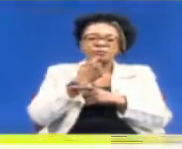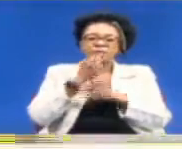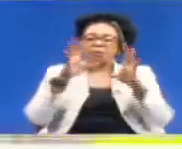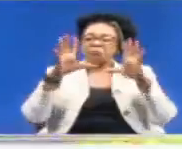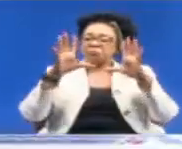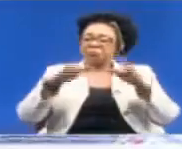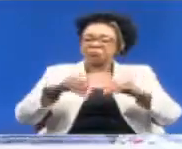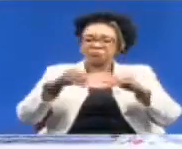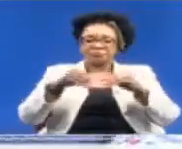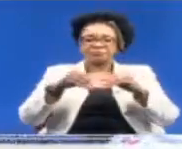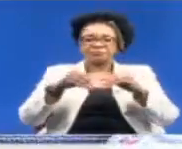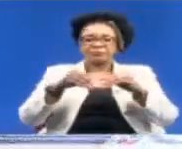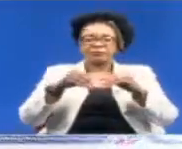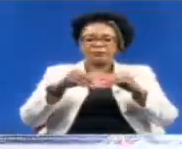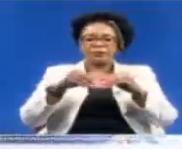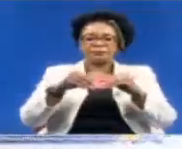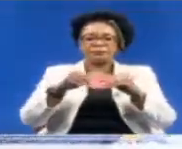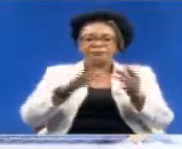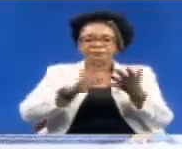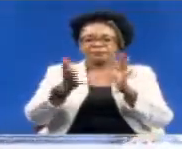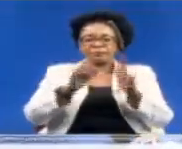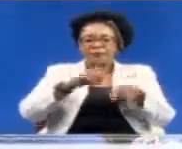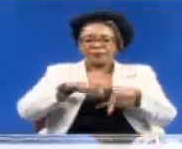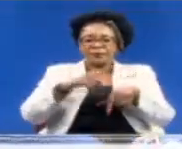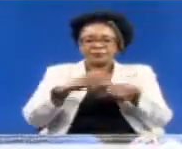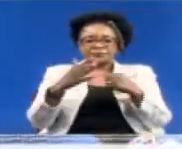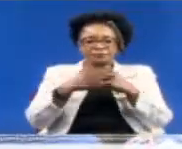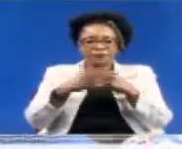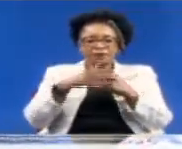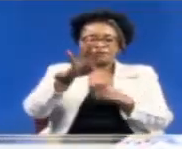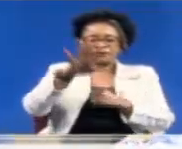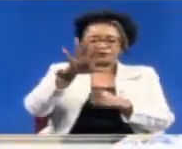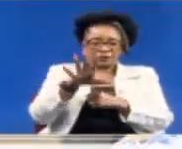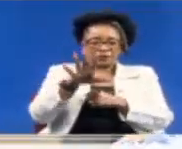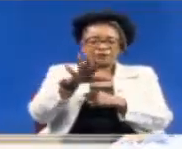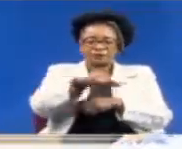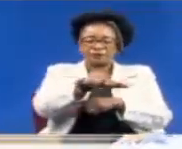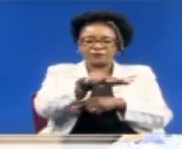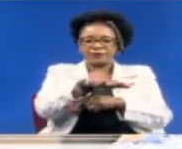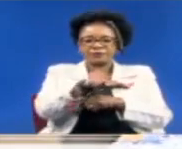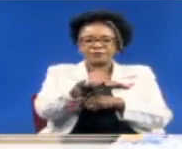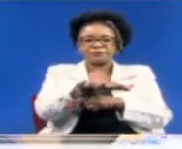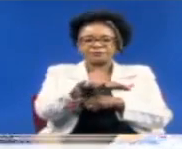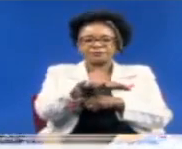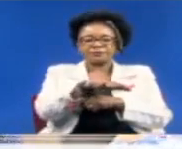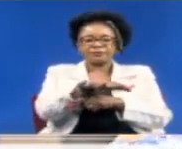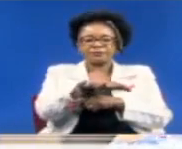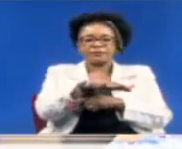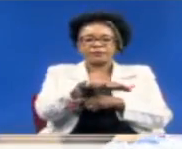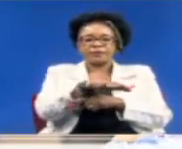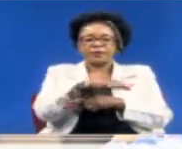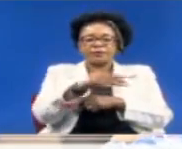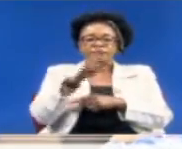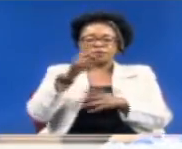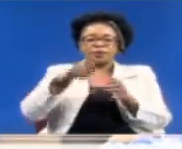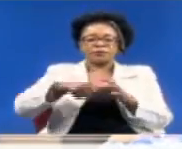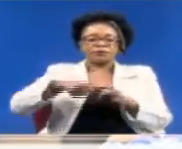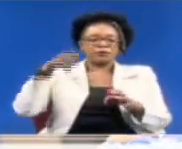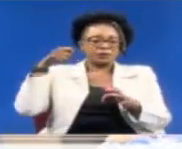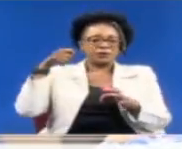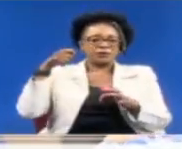kuzima. About 9:45 in the evening we lost one generator, Electrocana